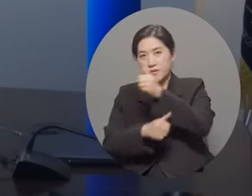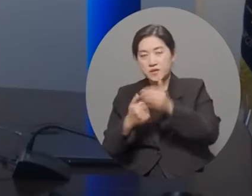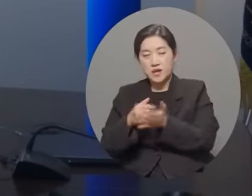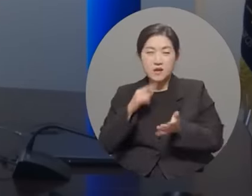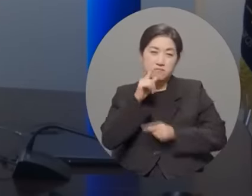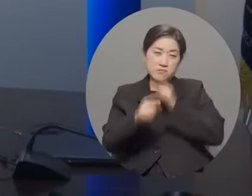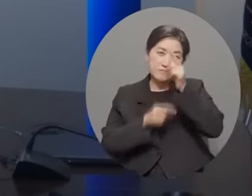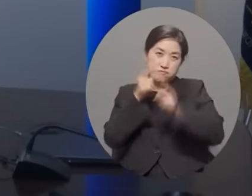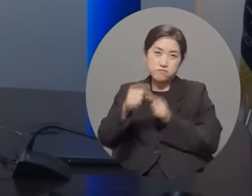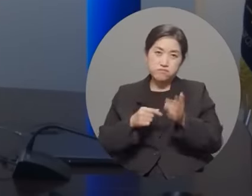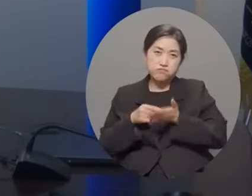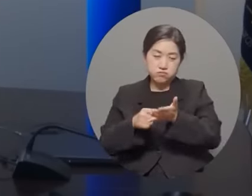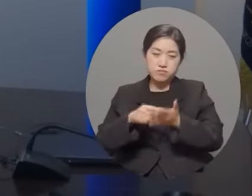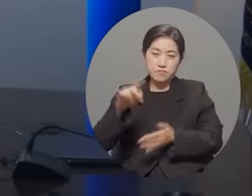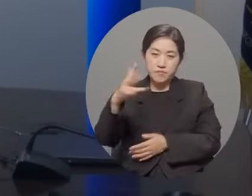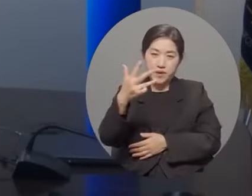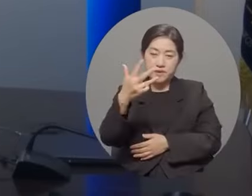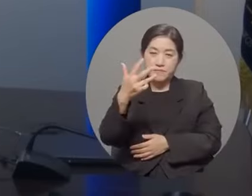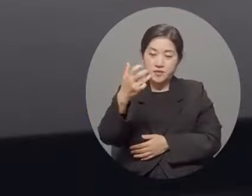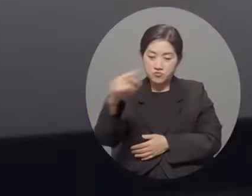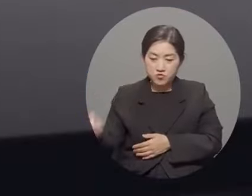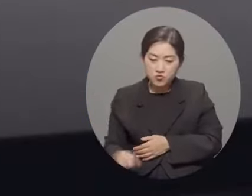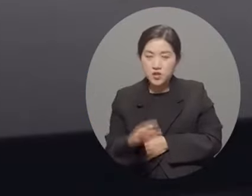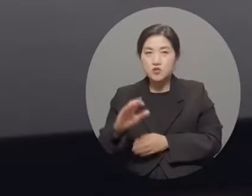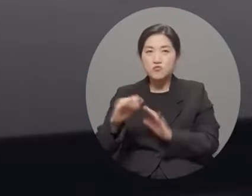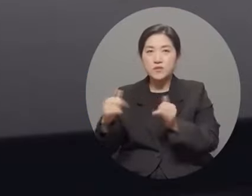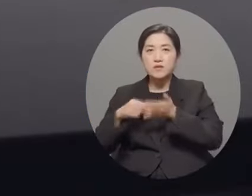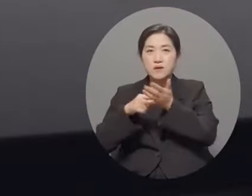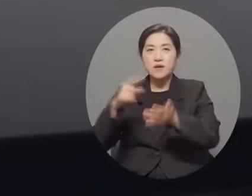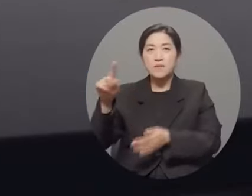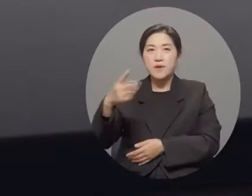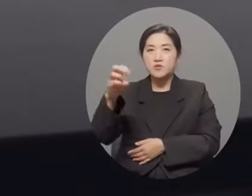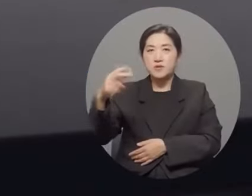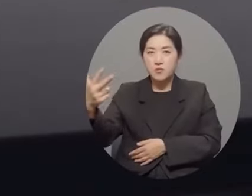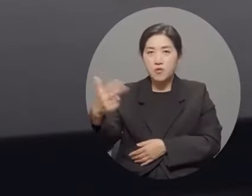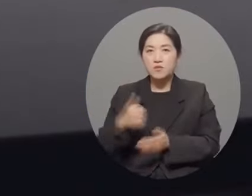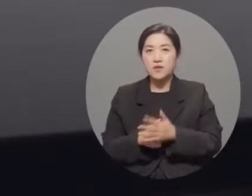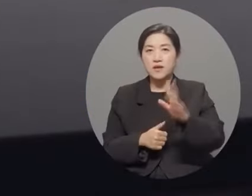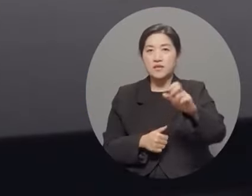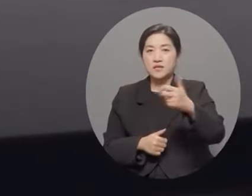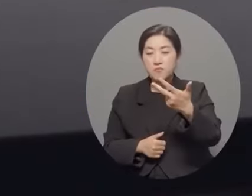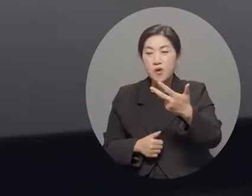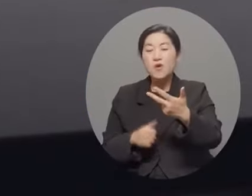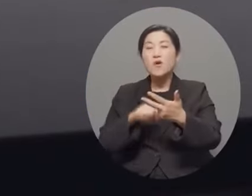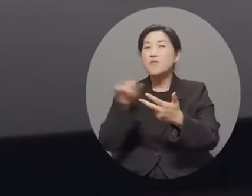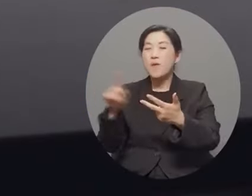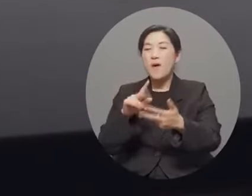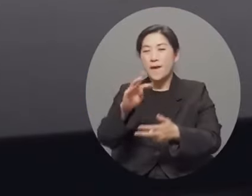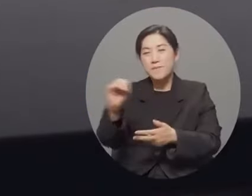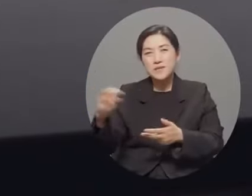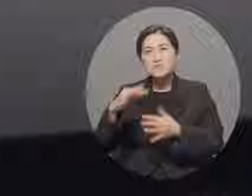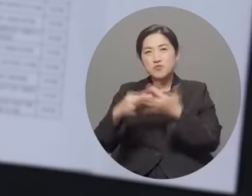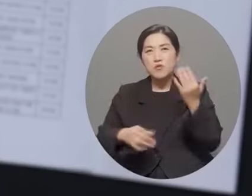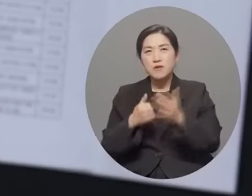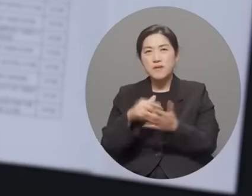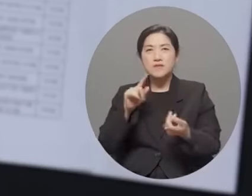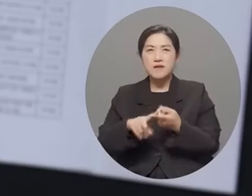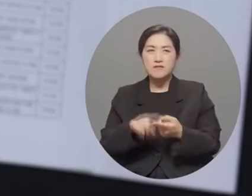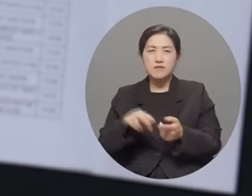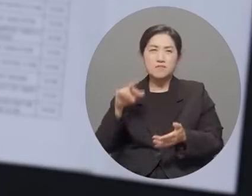민원 가운데 국민의인 민원이 137건 27건이 MBC 프로그램이 대상이었습니다